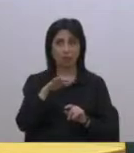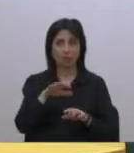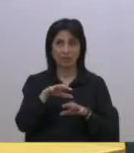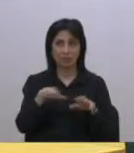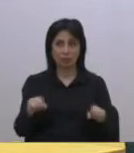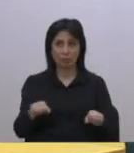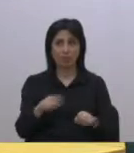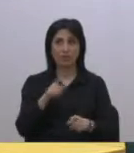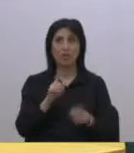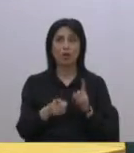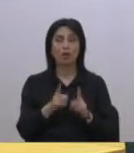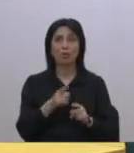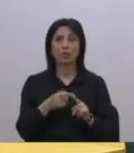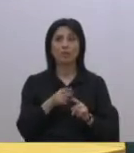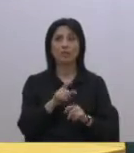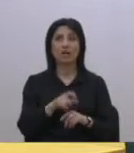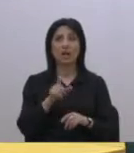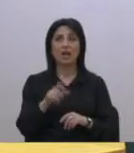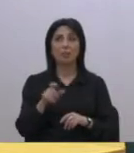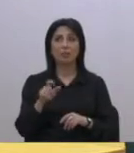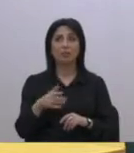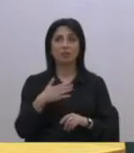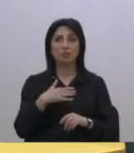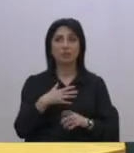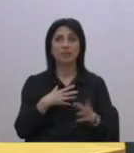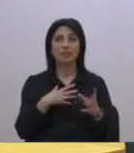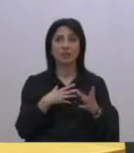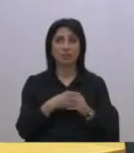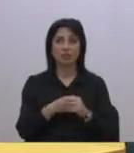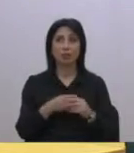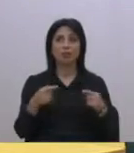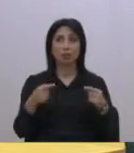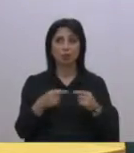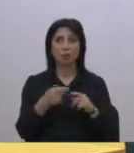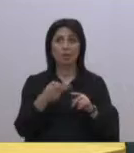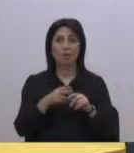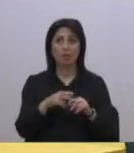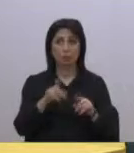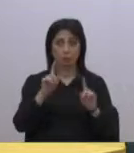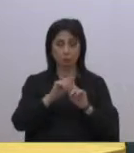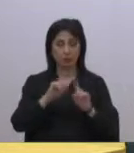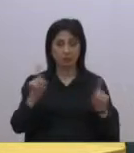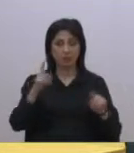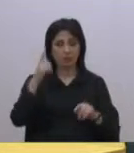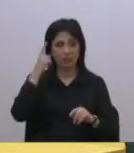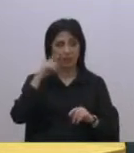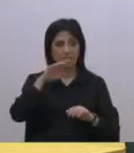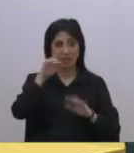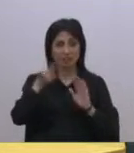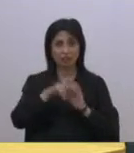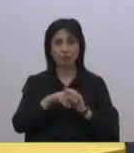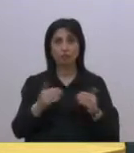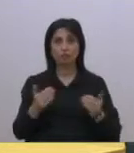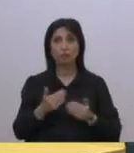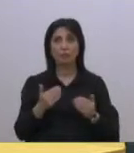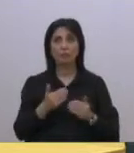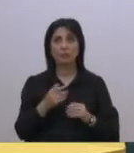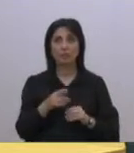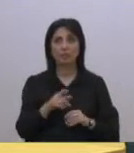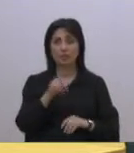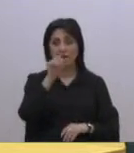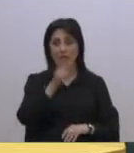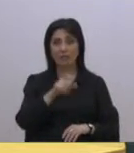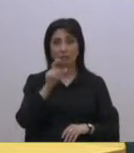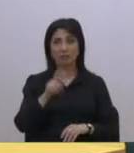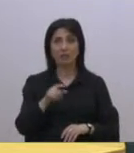დაპყრობილი რეალურად და ეს ხალხები ჩვენთან ერთად ზუსტად აი ამ უცნაური იდეის ქვეშ ცხოვრობდით, როდესაც